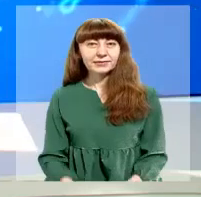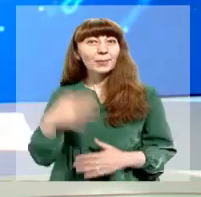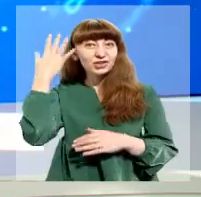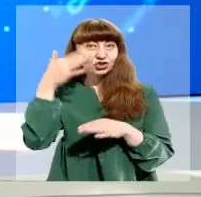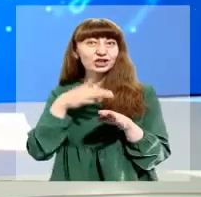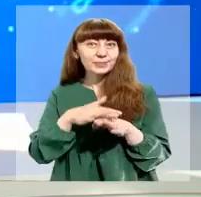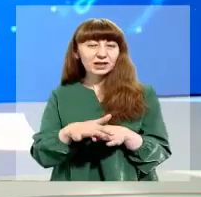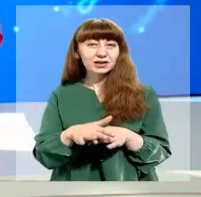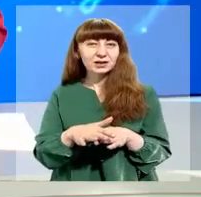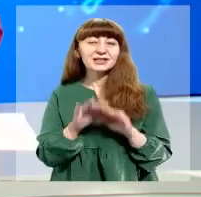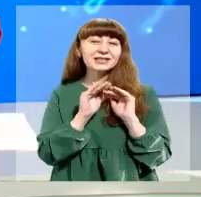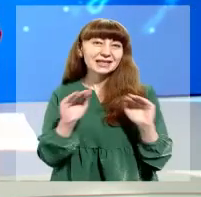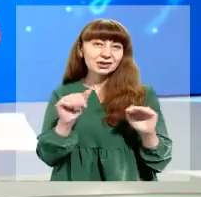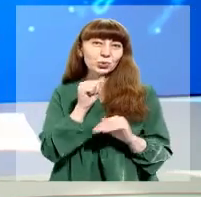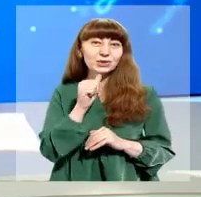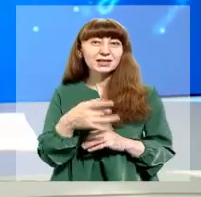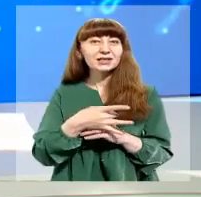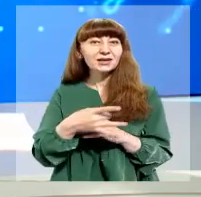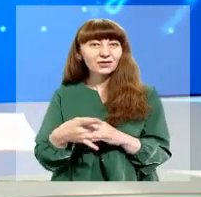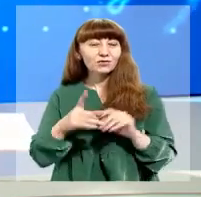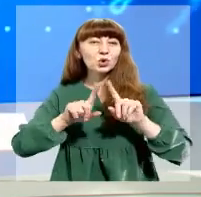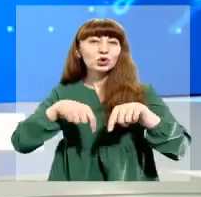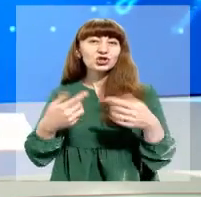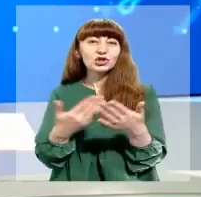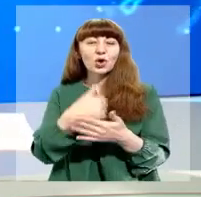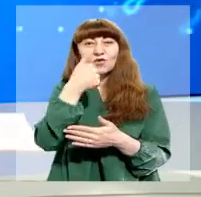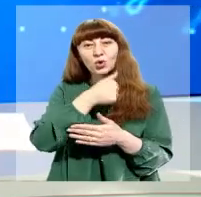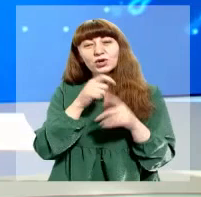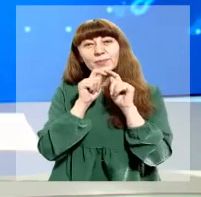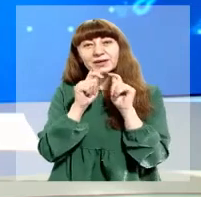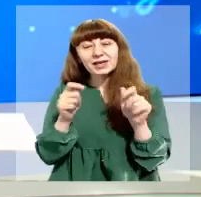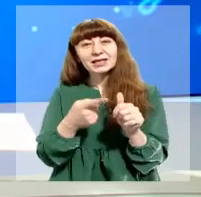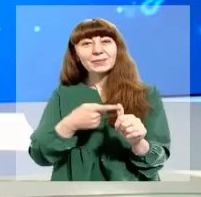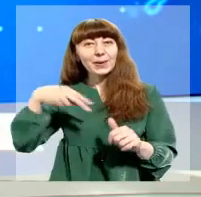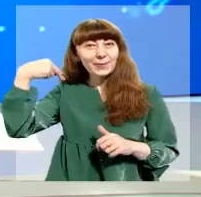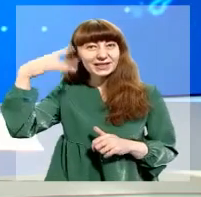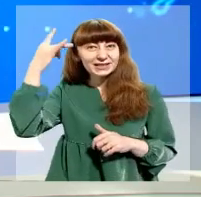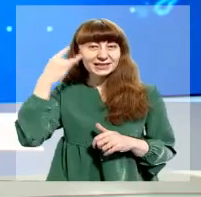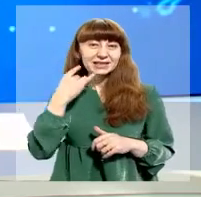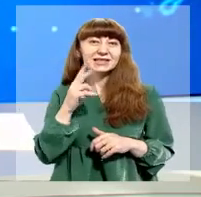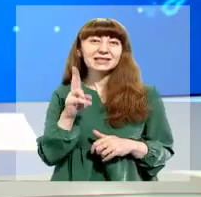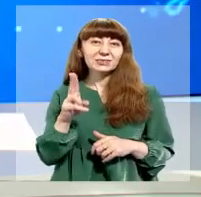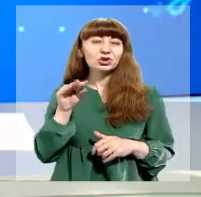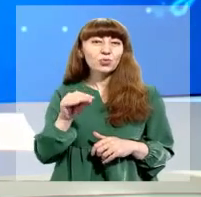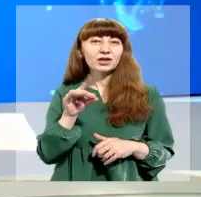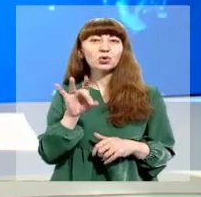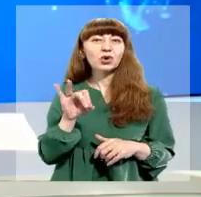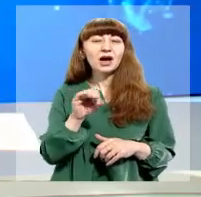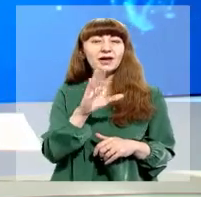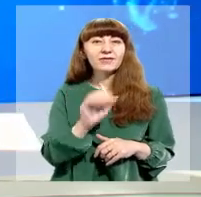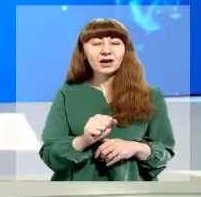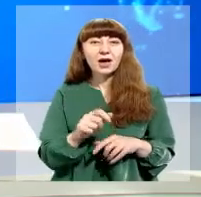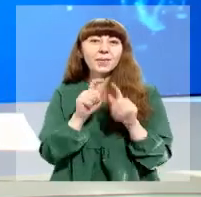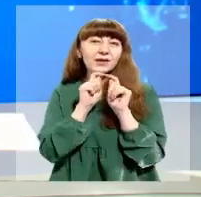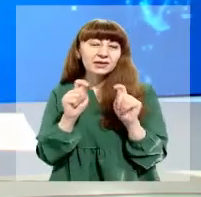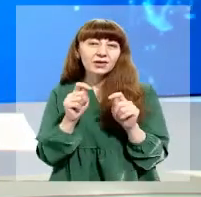Мечты сбываются. Школьникам Кустанайского района вручили новогодние подарки от имени президента страны Касым-Жомарта Токаева. Президента